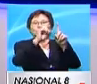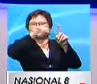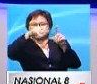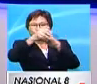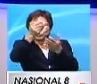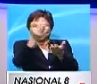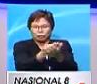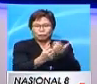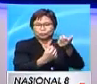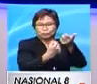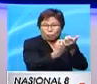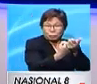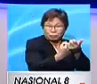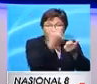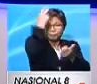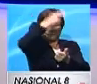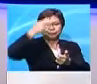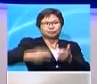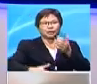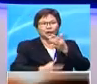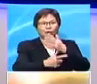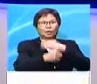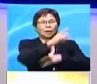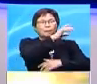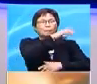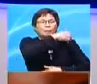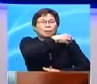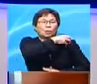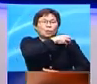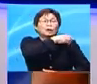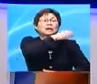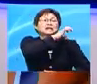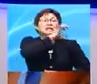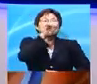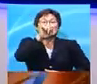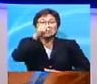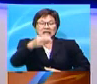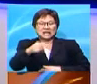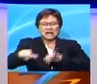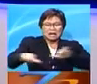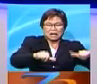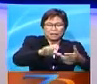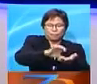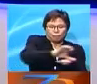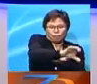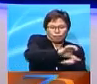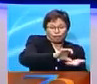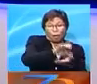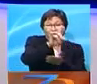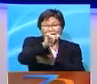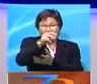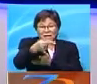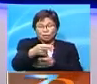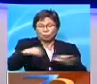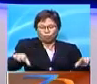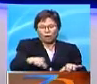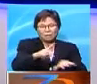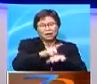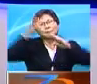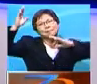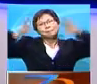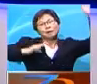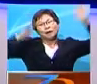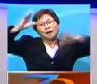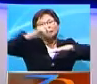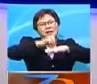juta pemangku ketua pegawai eksekutif th dat johad Abdullah berkata aktiviti pelaburan agensi itu dijalankan di Malaysia